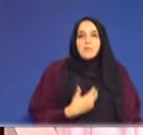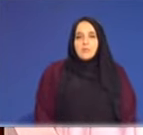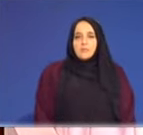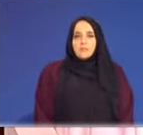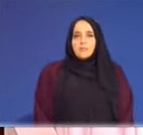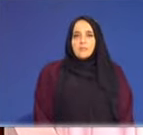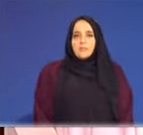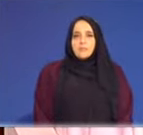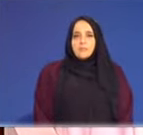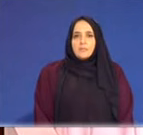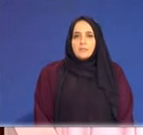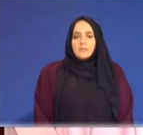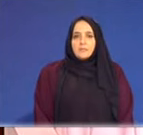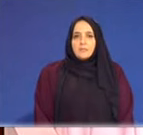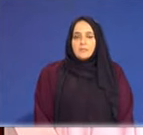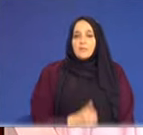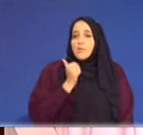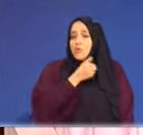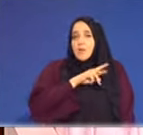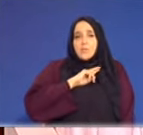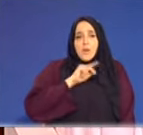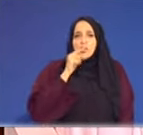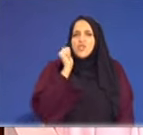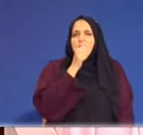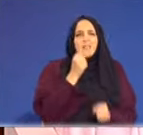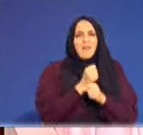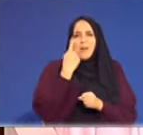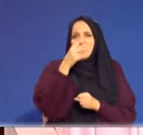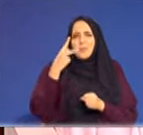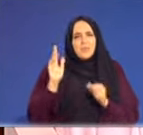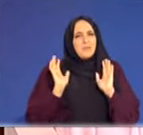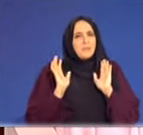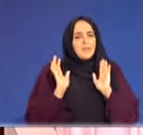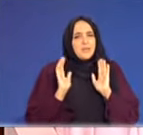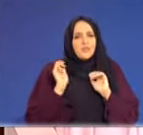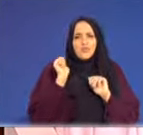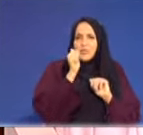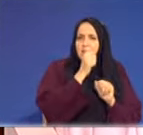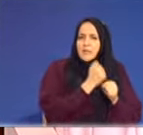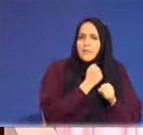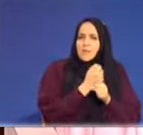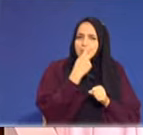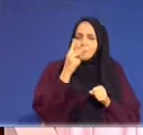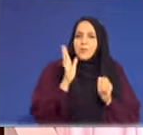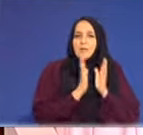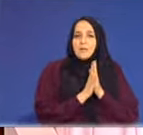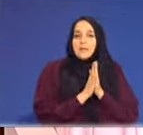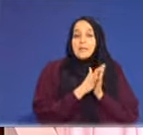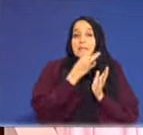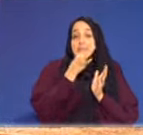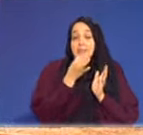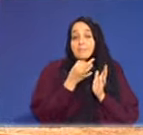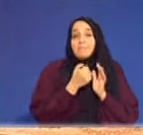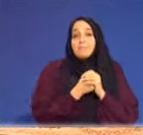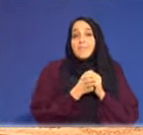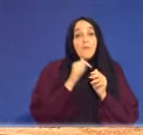مسؤول عن رعيته. عندنا كامل المسؤوليه، كل واحد يخدم خدمته. كل واحد يخدم خدمته. لذلك المطلوب يا ام خالد